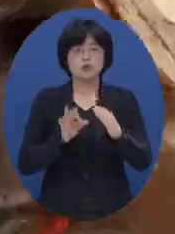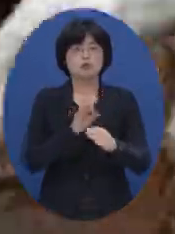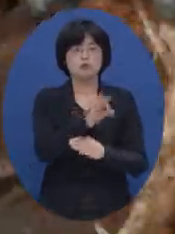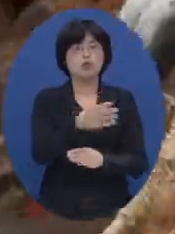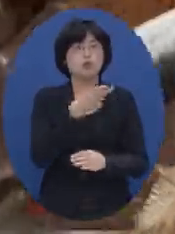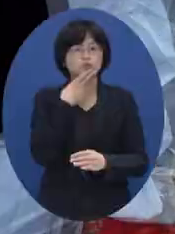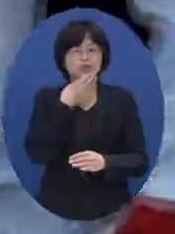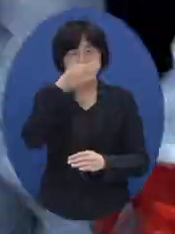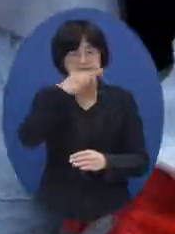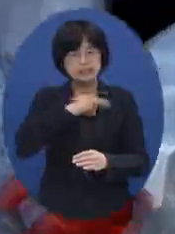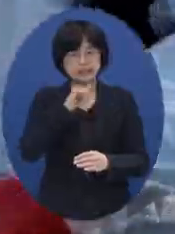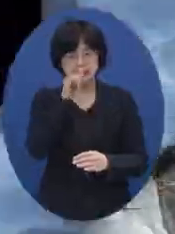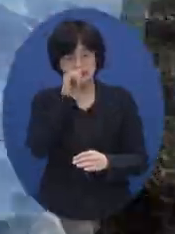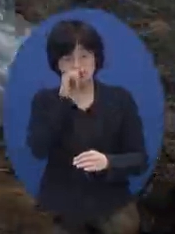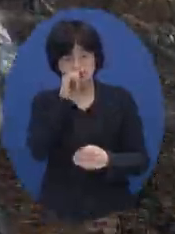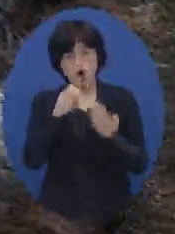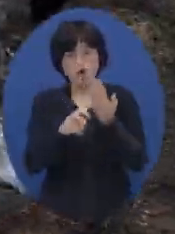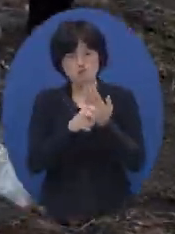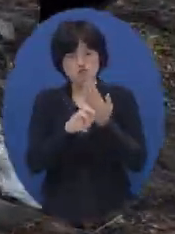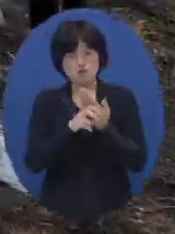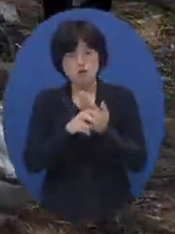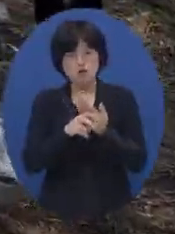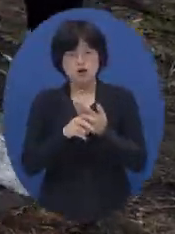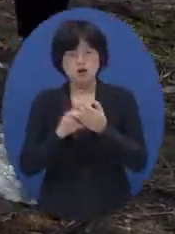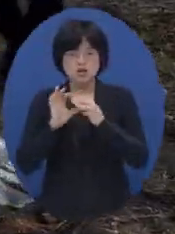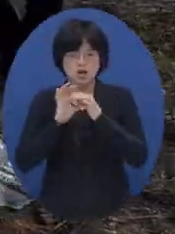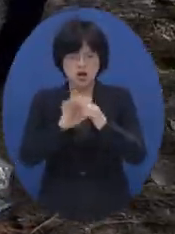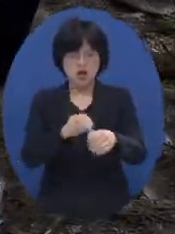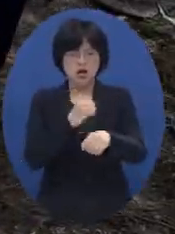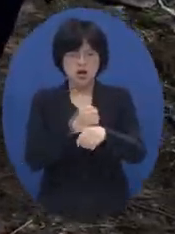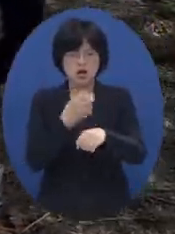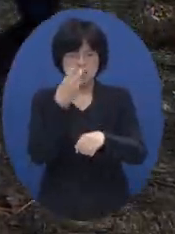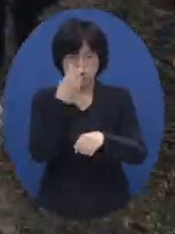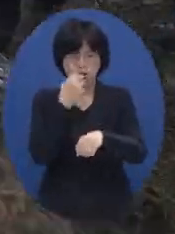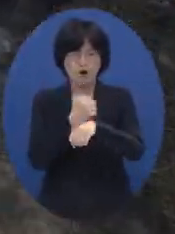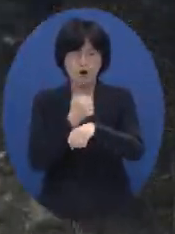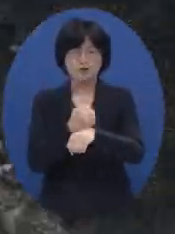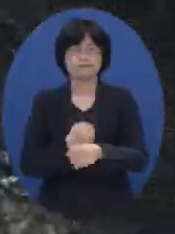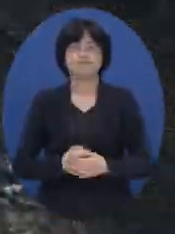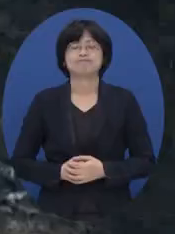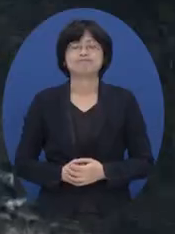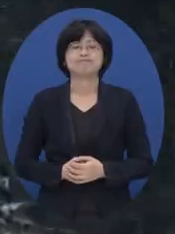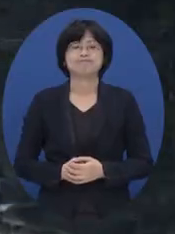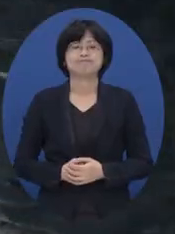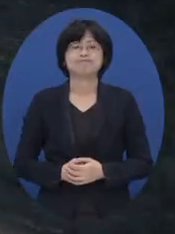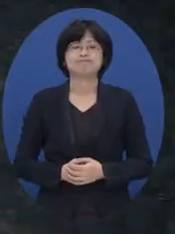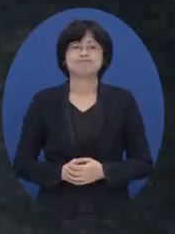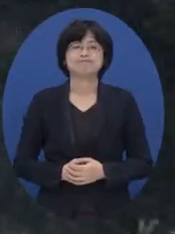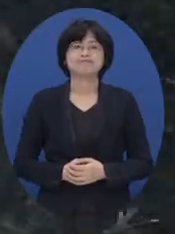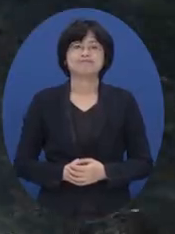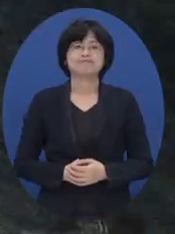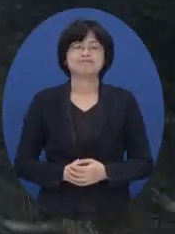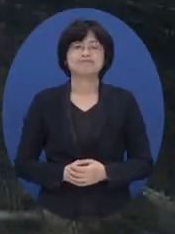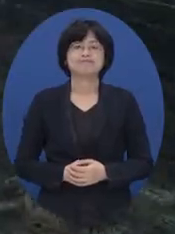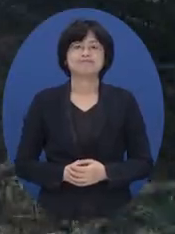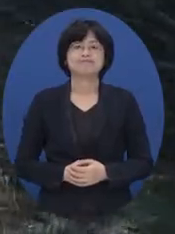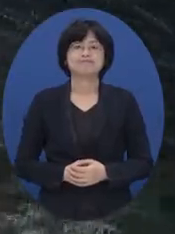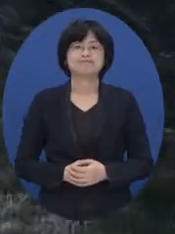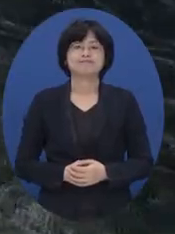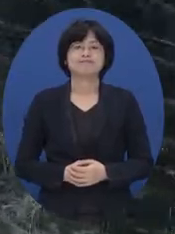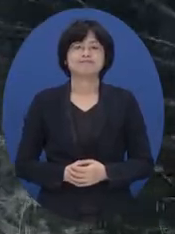이익을 취하는 행위에 대해 끝까지 추적해 엄중히 처벌할 방침입니다. 경기지TV 최지원입니다.